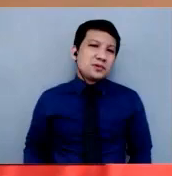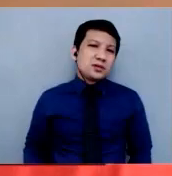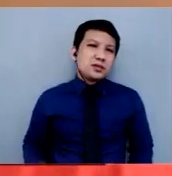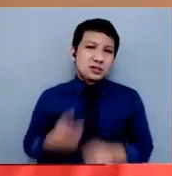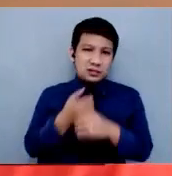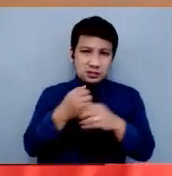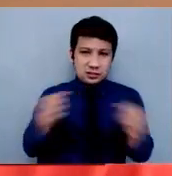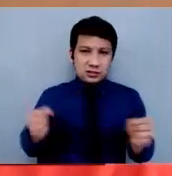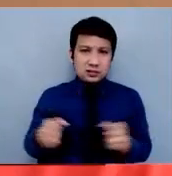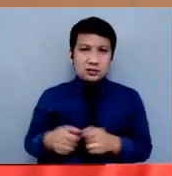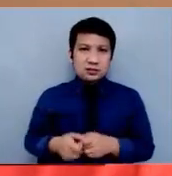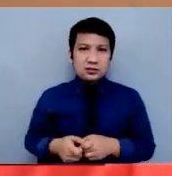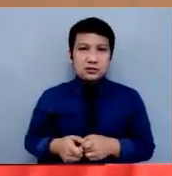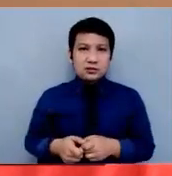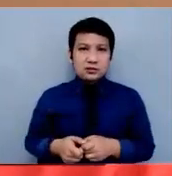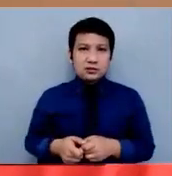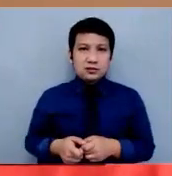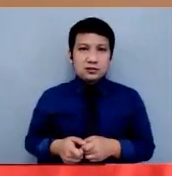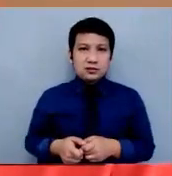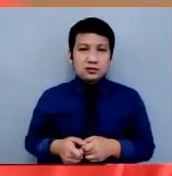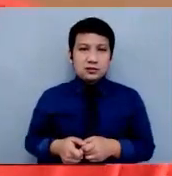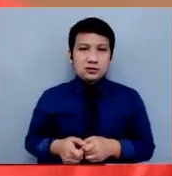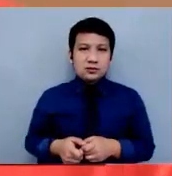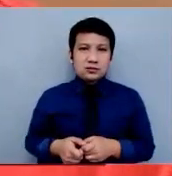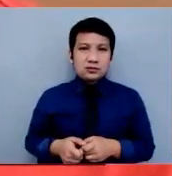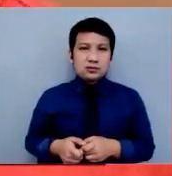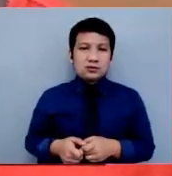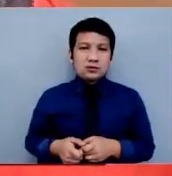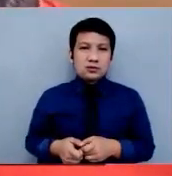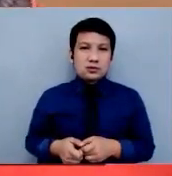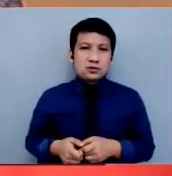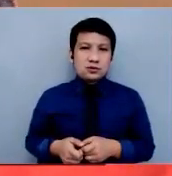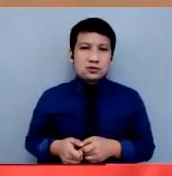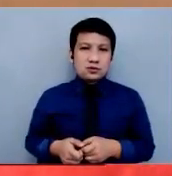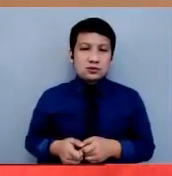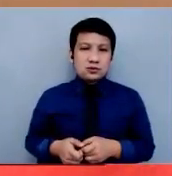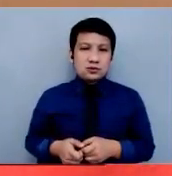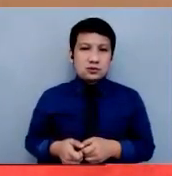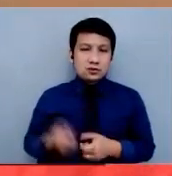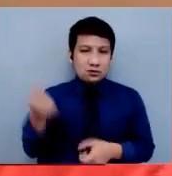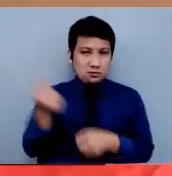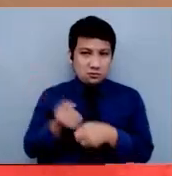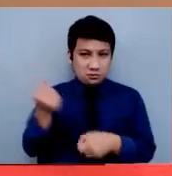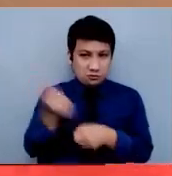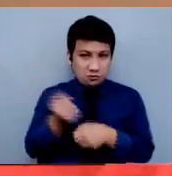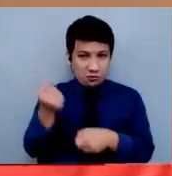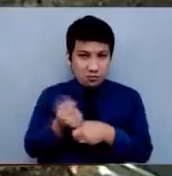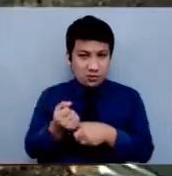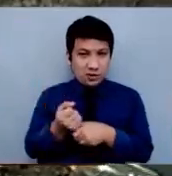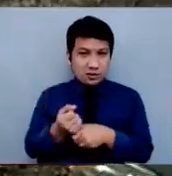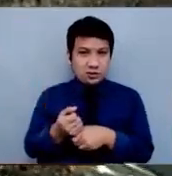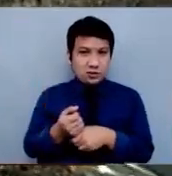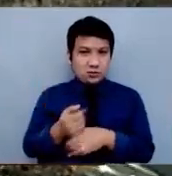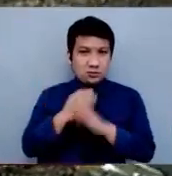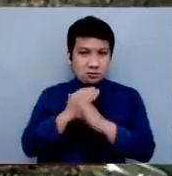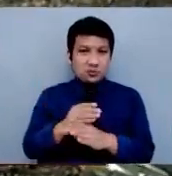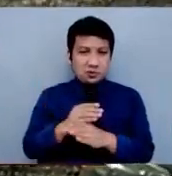talaga dyan. Basta? Basta ano, ibuombalan. May iwasan pang virus.